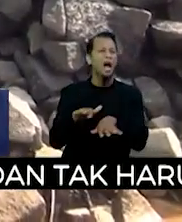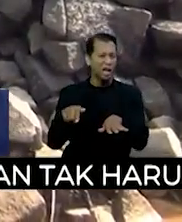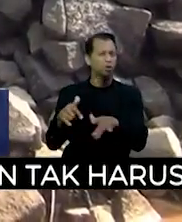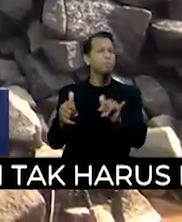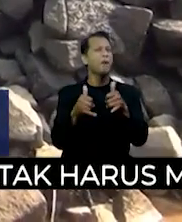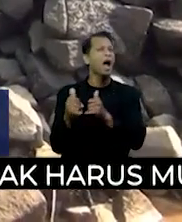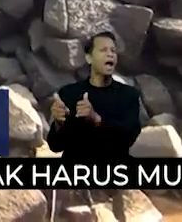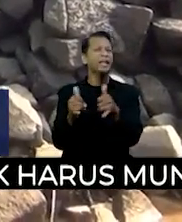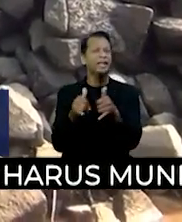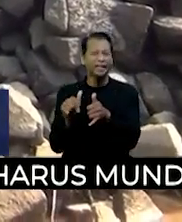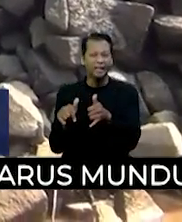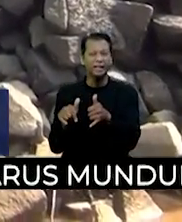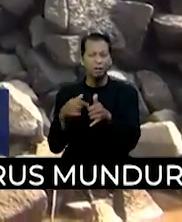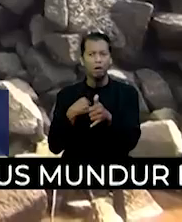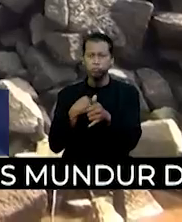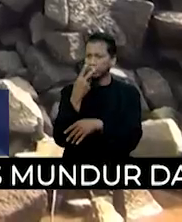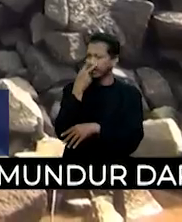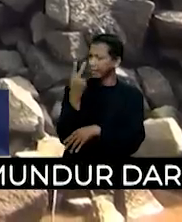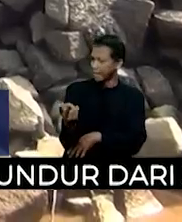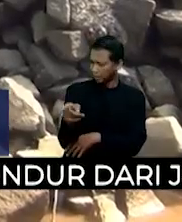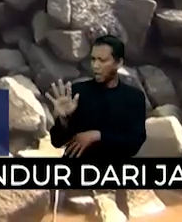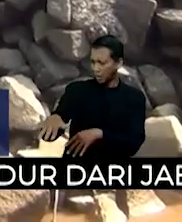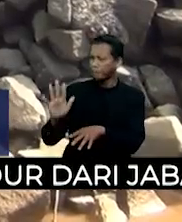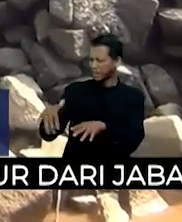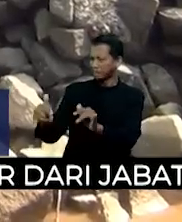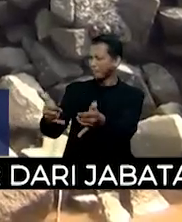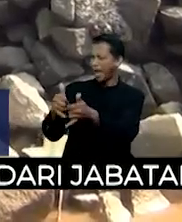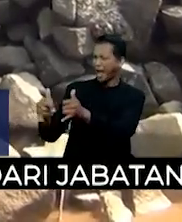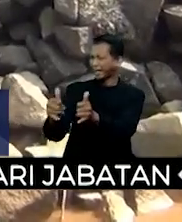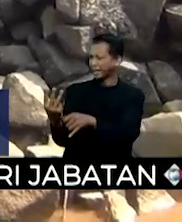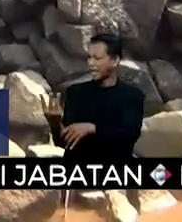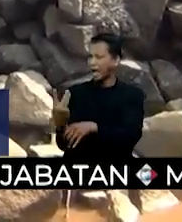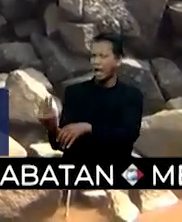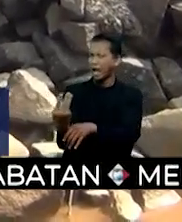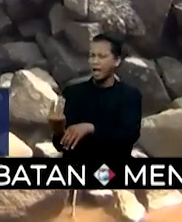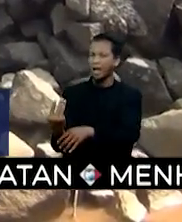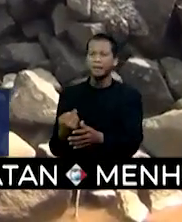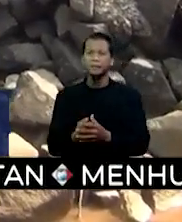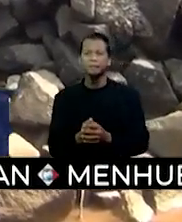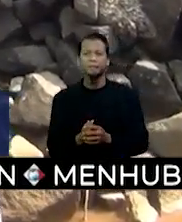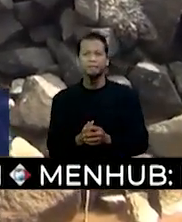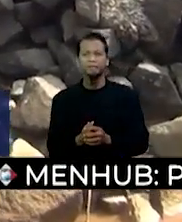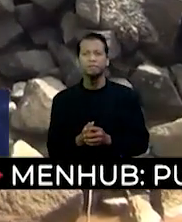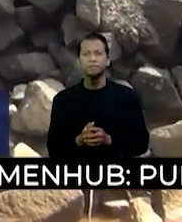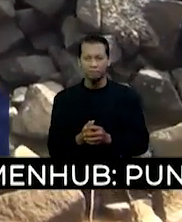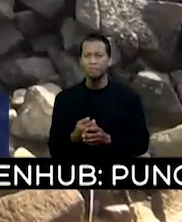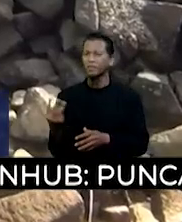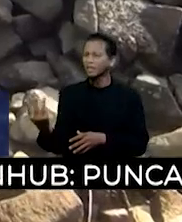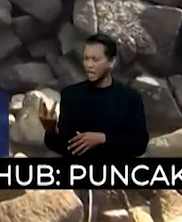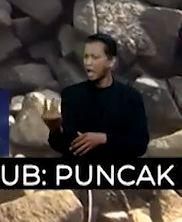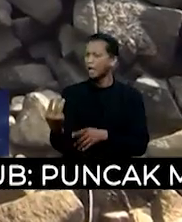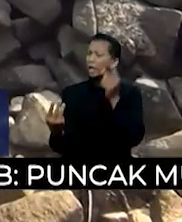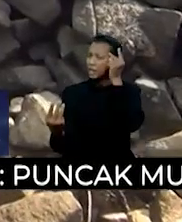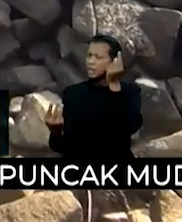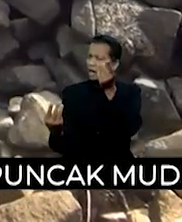nampak waktu dia mau masih main-main di sini memang tiga orang. Mereka mau rencana mau apa Pak? Sengaja memang mau mandi Pak. Mau mandi ya? Iya, karena